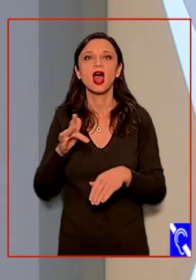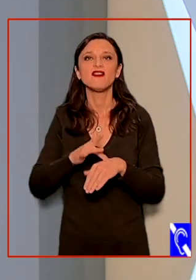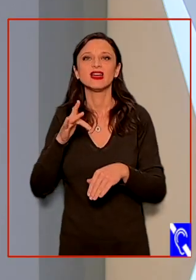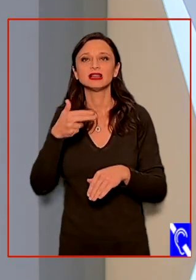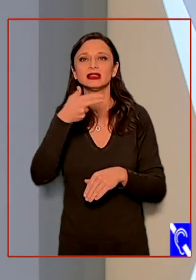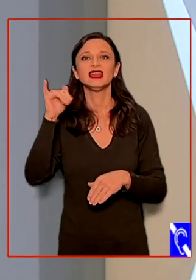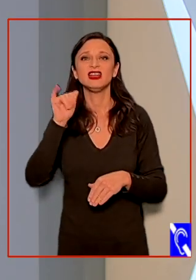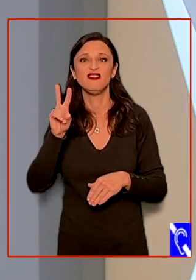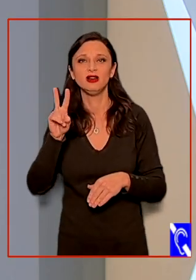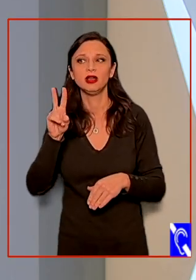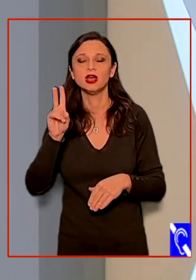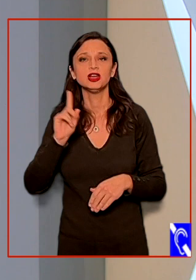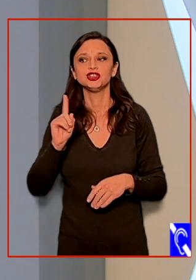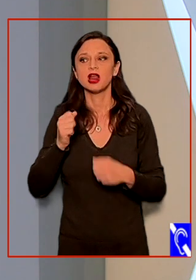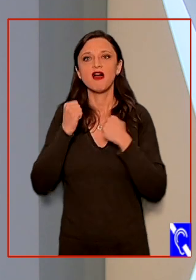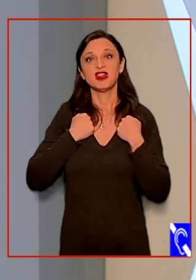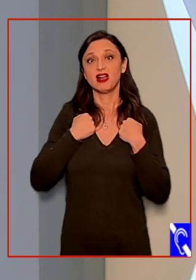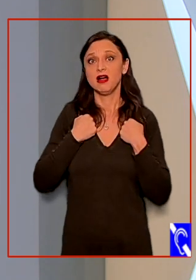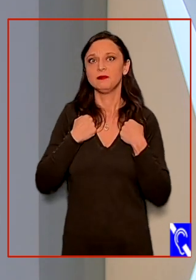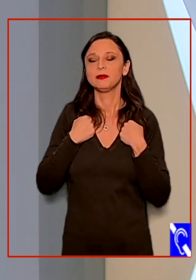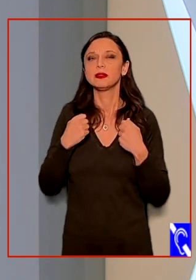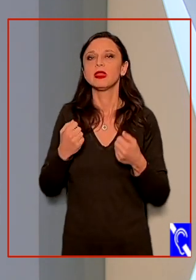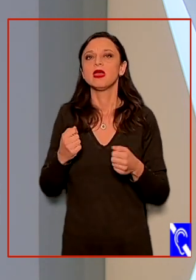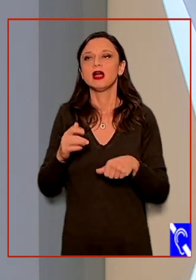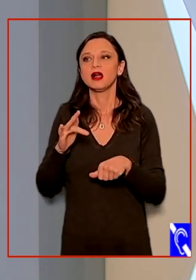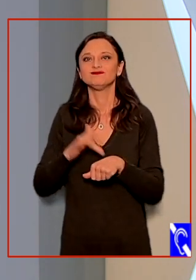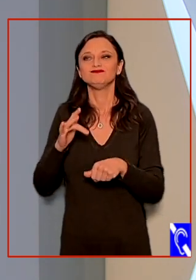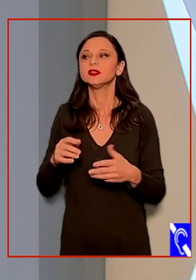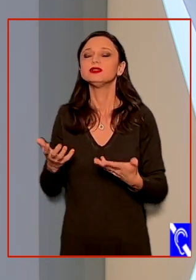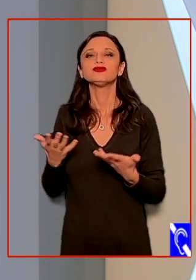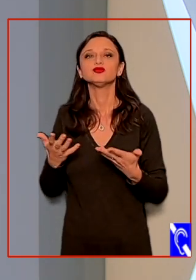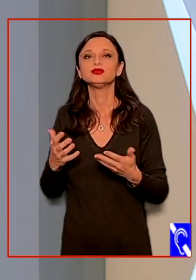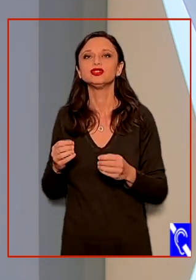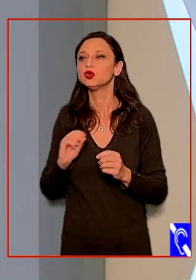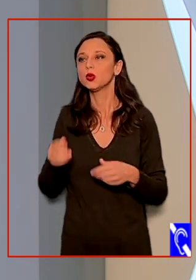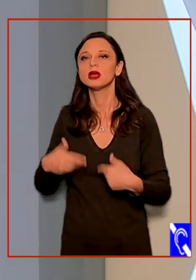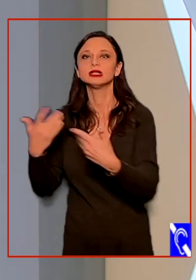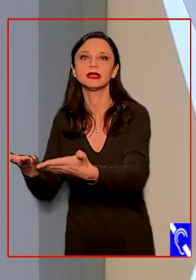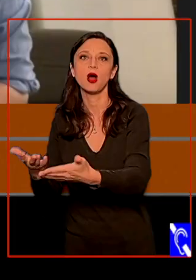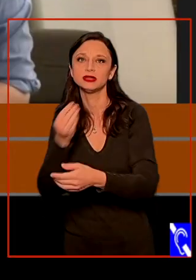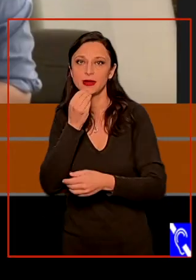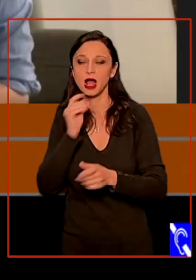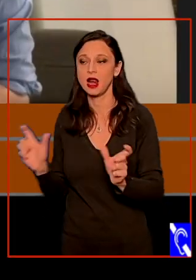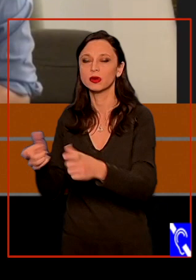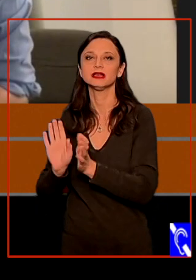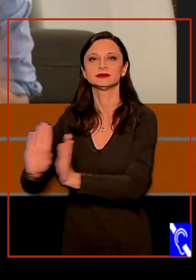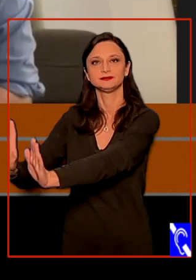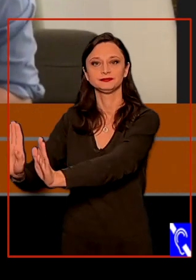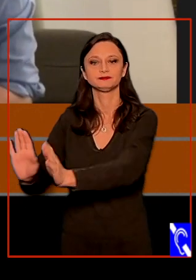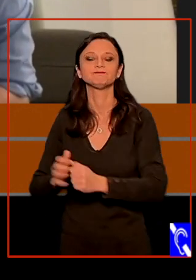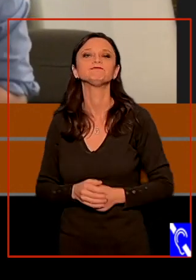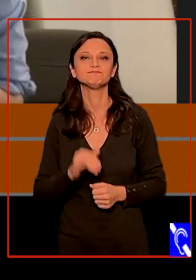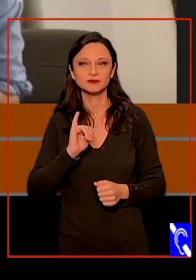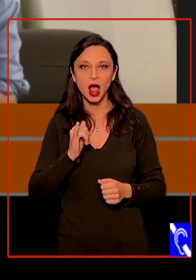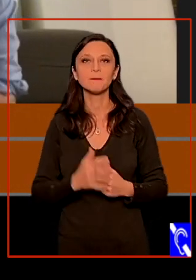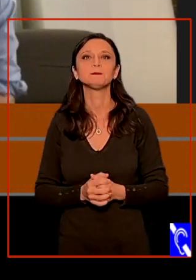HIV. Lucrurile astea nu sunt simple presupuneri, sunt lucruri dovedite, există condamnare CEDO pentru aceste fapte. Da. Valentin Câmpeanu era un